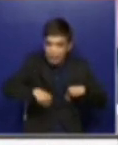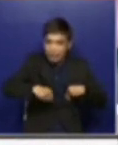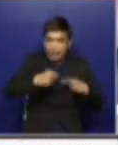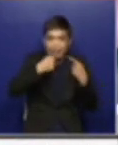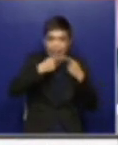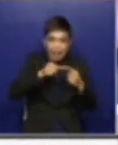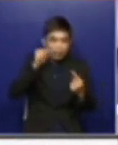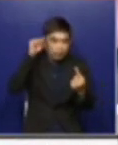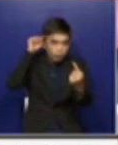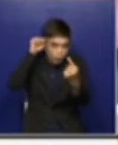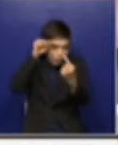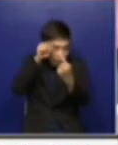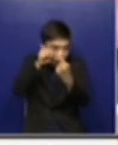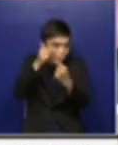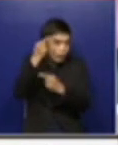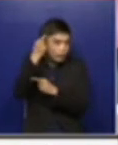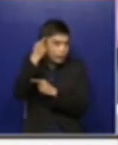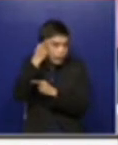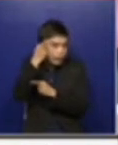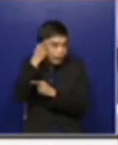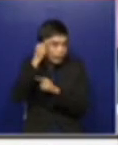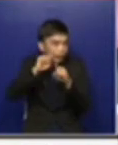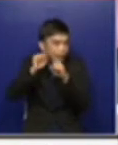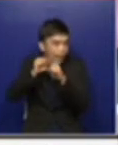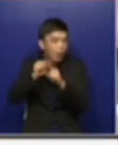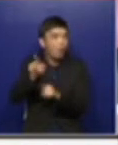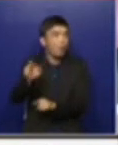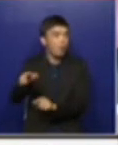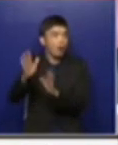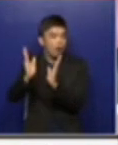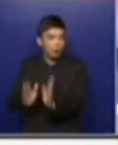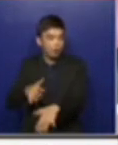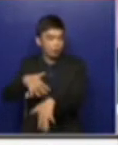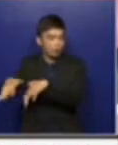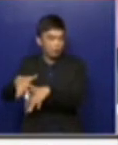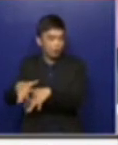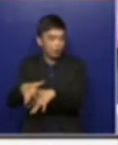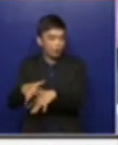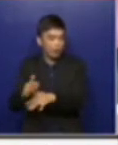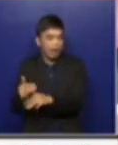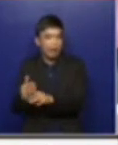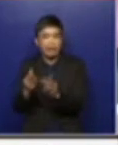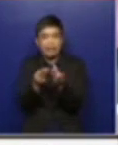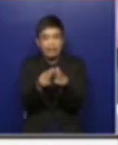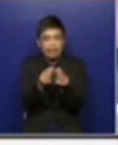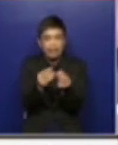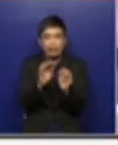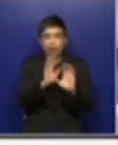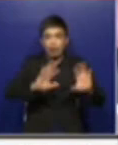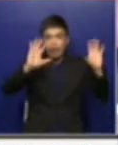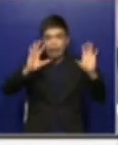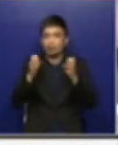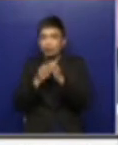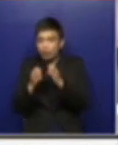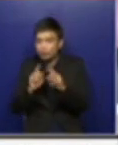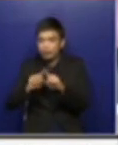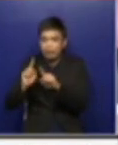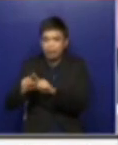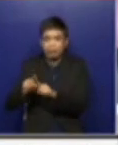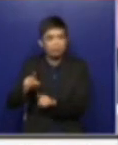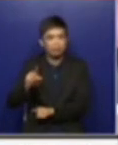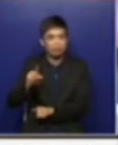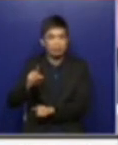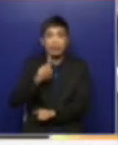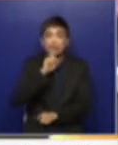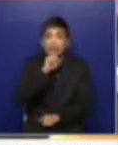โดยการมองว่าประชาชนกำลังบุกรุกที่ดินของรัฐนี่เกิดเองได้เหรอรั